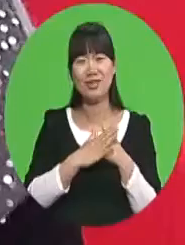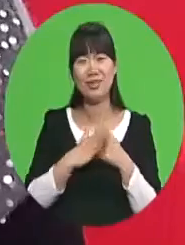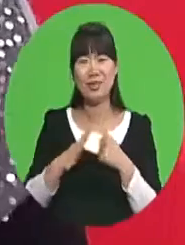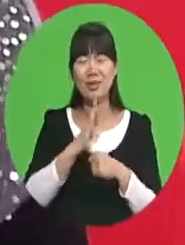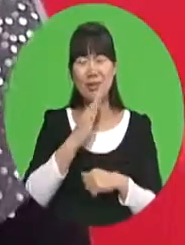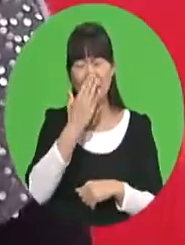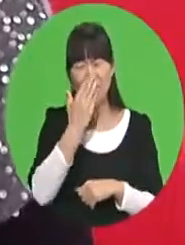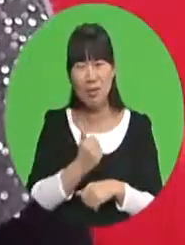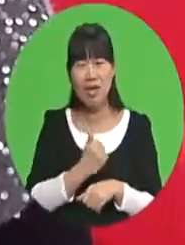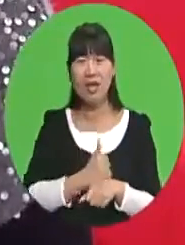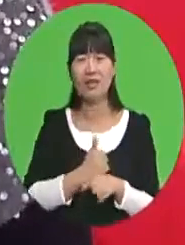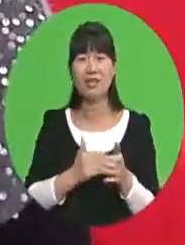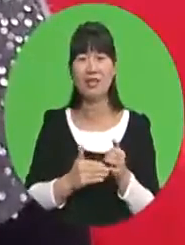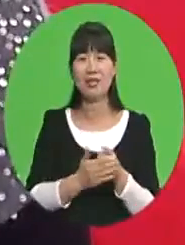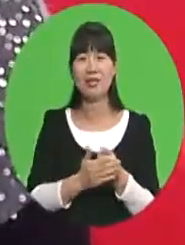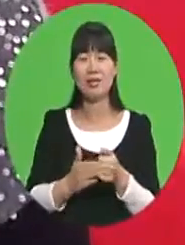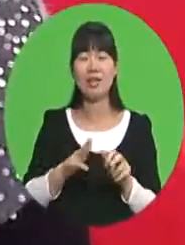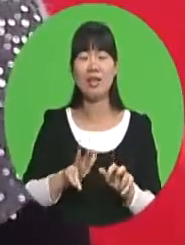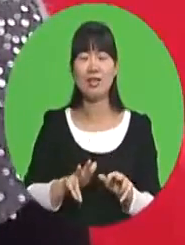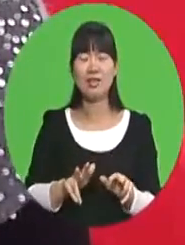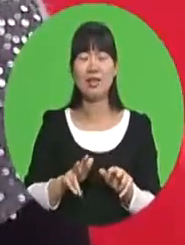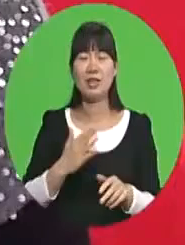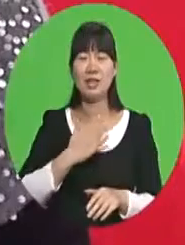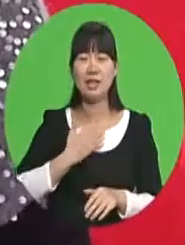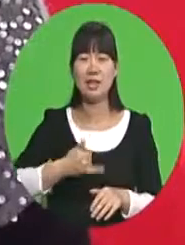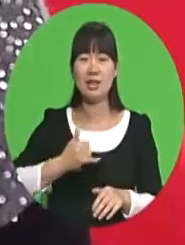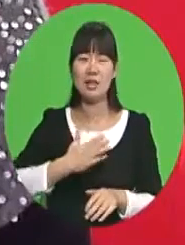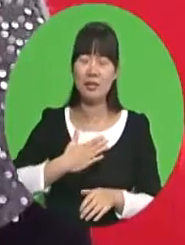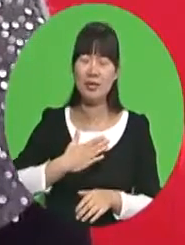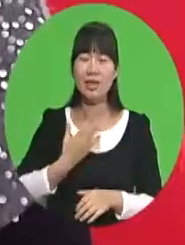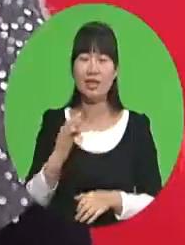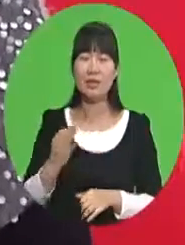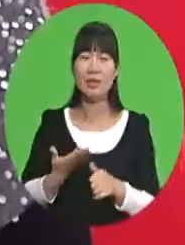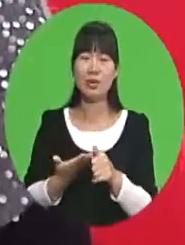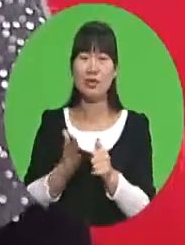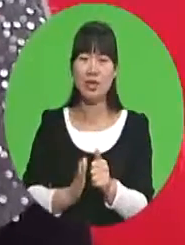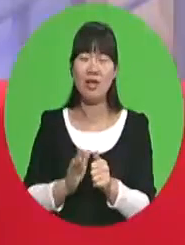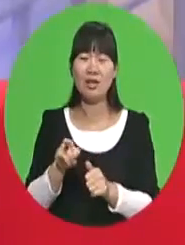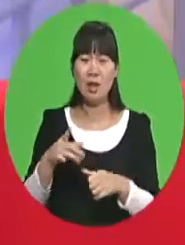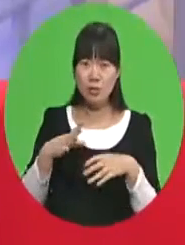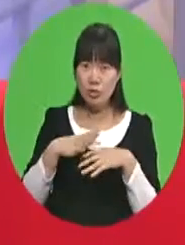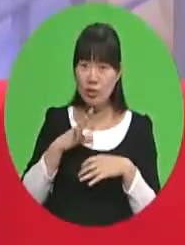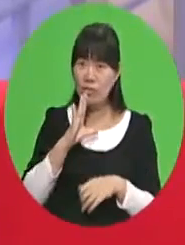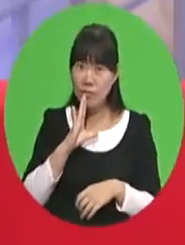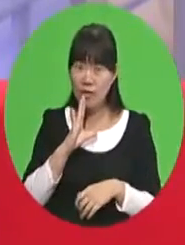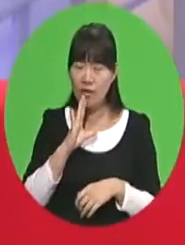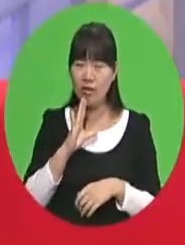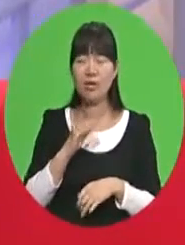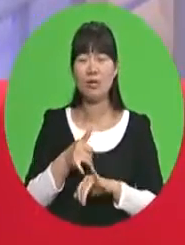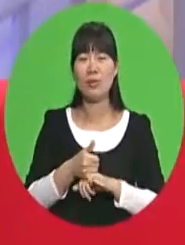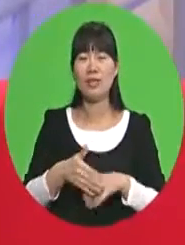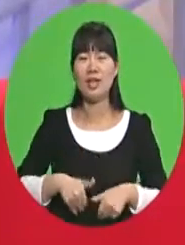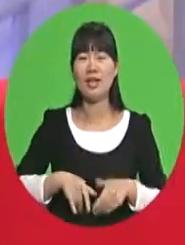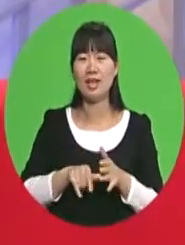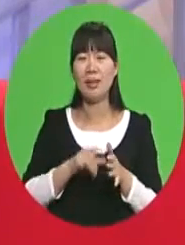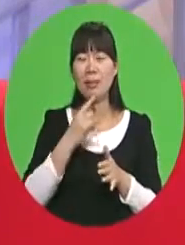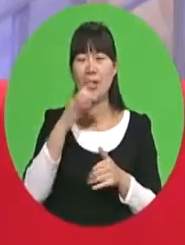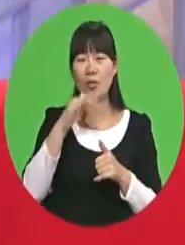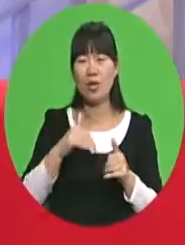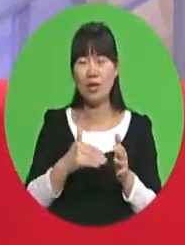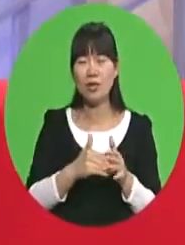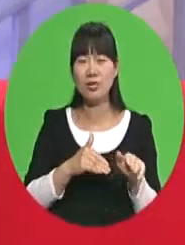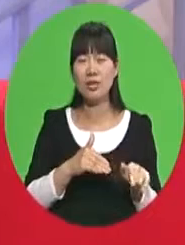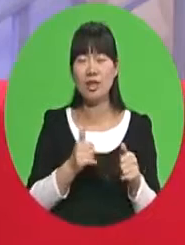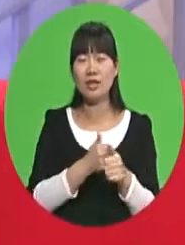얼마나 싫으면. 네, 그래서 아이의 이 감정을요, 인정해 주셔야 될 것 같아요. 네가 좀 무섭구나. 그러면 꼭 필요할 때만 오라고 하고, 만약에